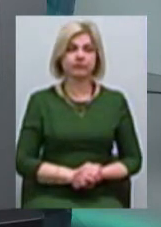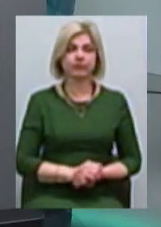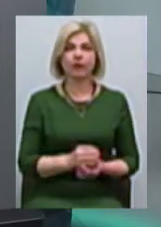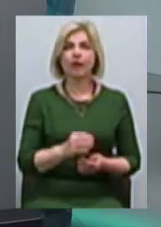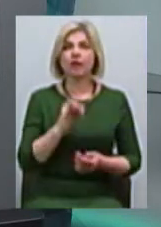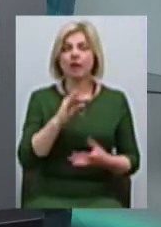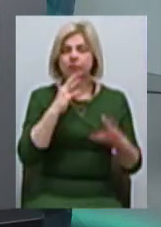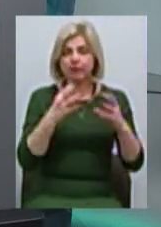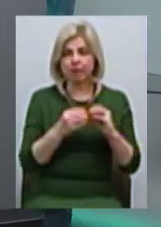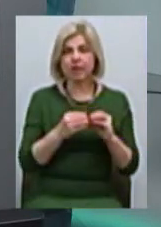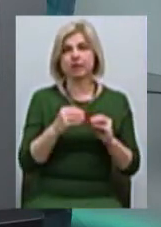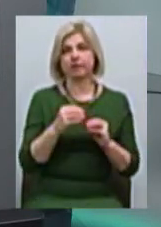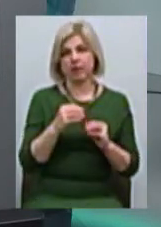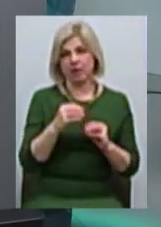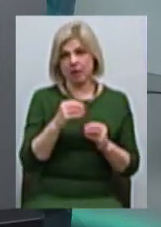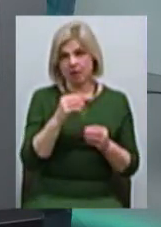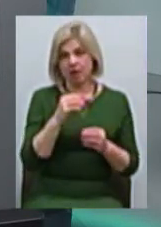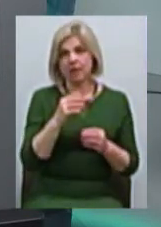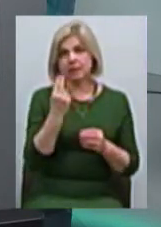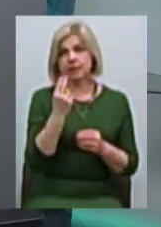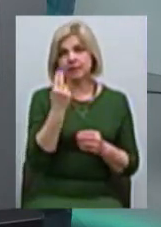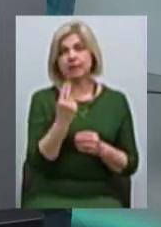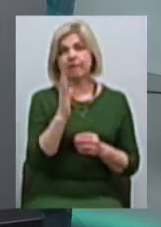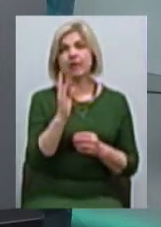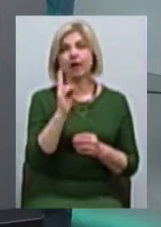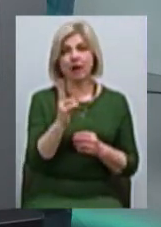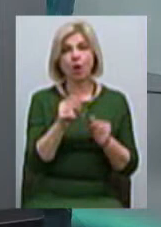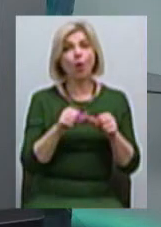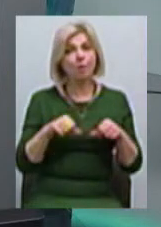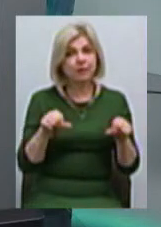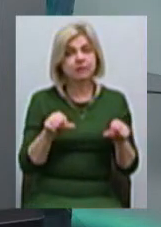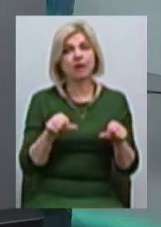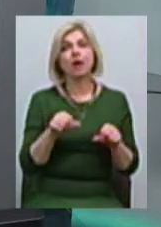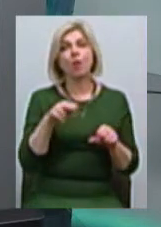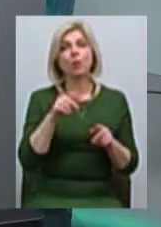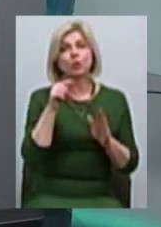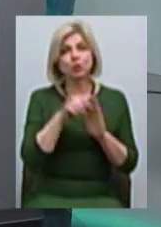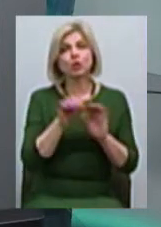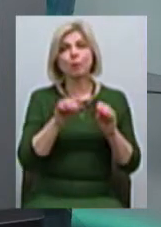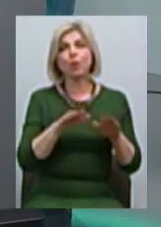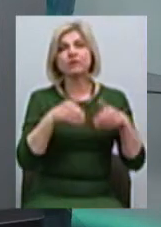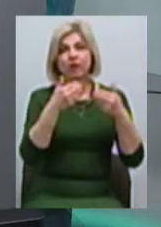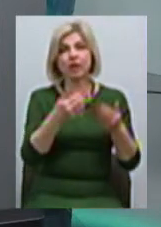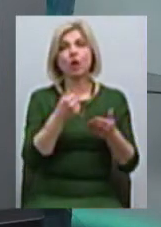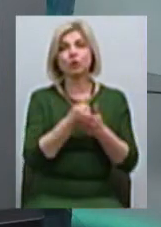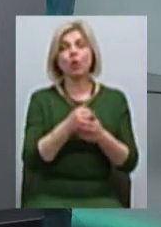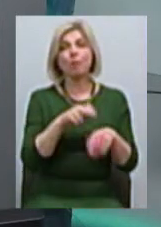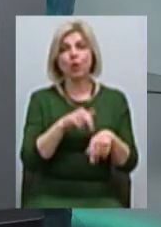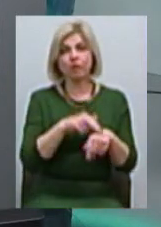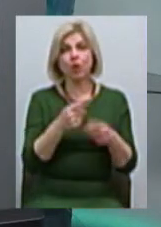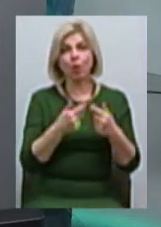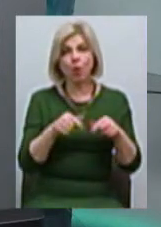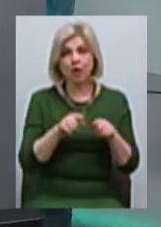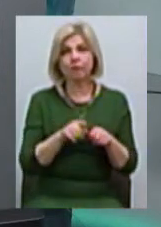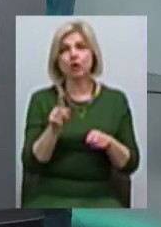остаточні звіти з виборчого фонду подається в Центральну виборчу комісію, вона, по суті, може звертатися до правоохоронних органів, якщо не у